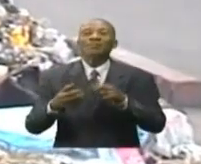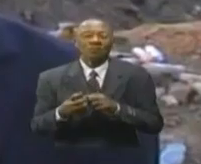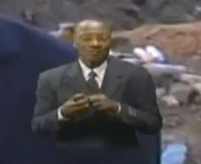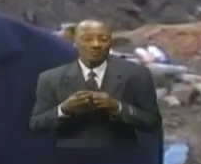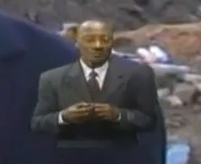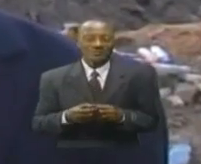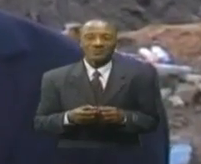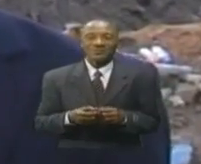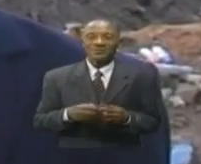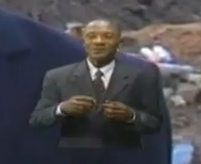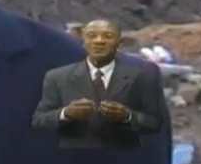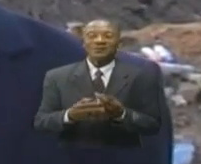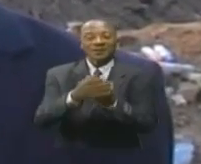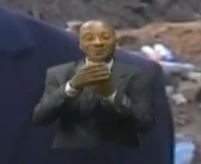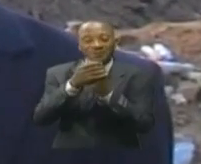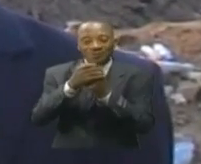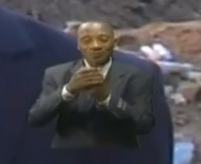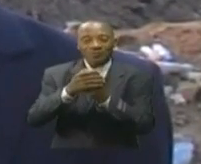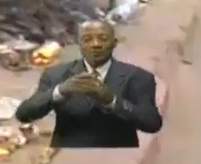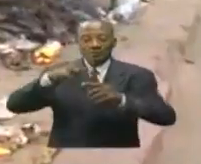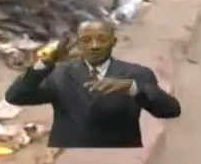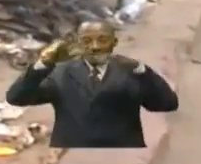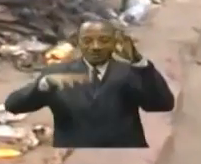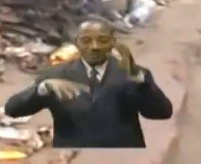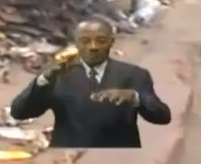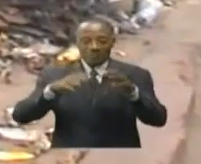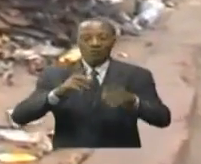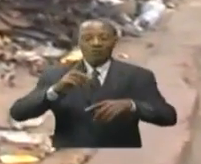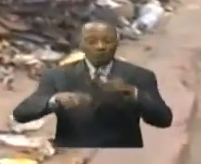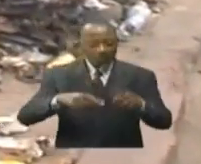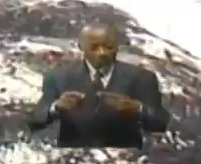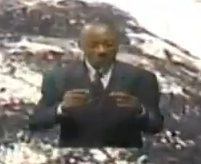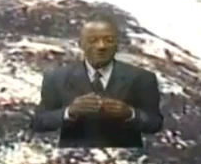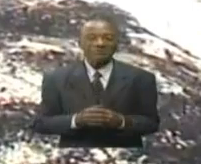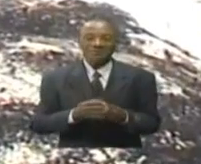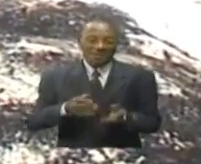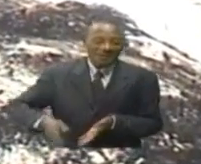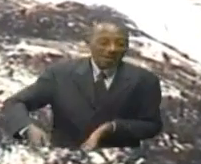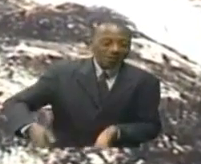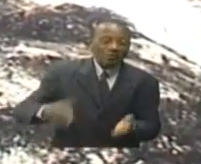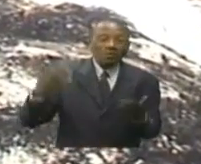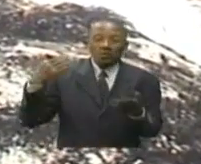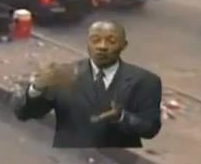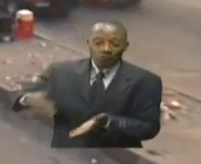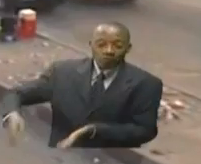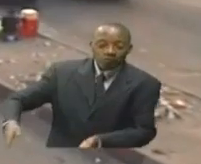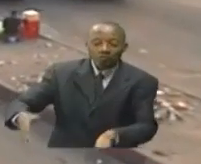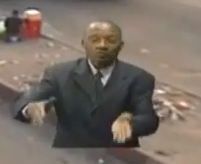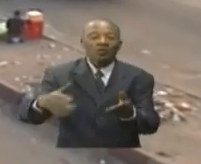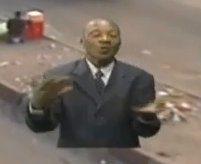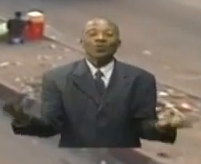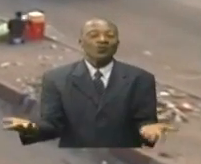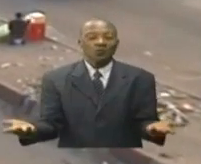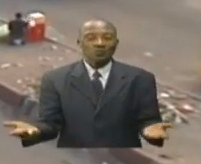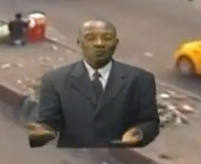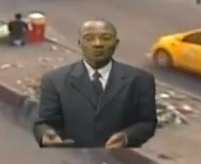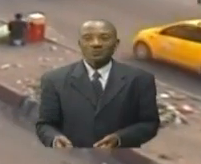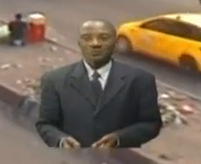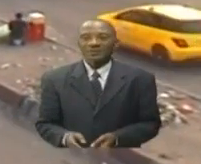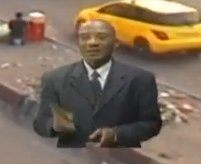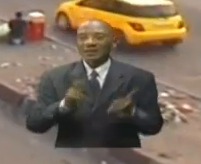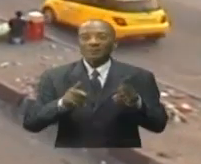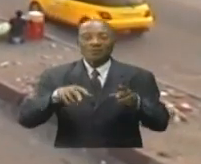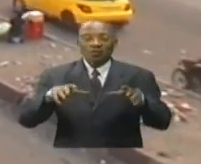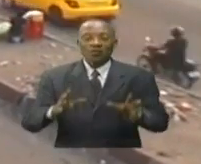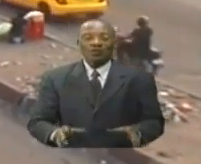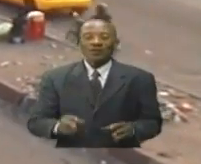cri d'alarme à l'Office des voiries et drainages, OVD, de poursuivre ses travaux de curage et la réhabilitation de certaines artères de la ville de